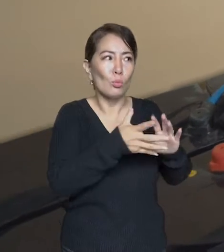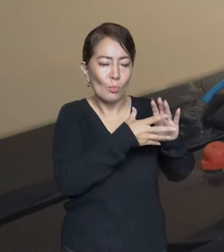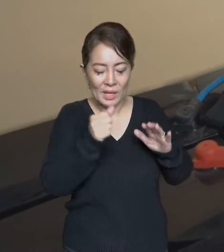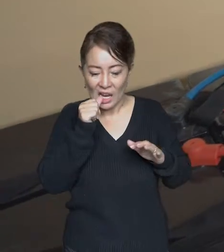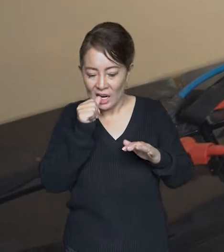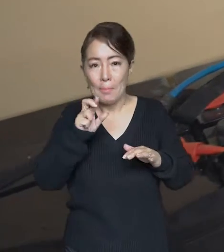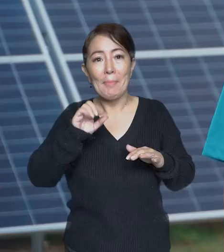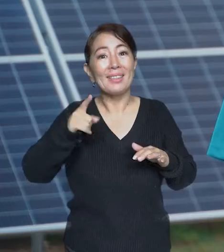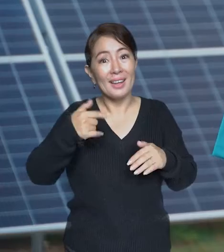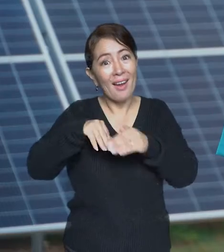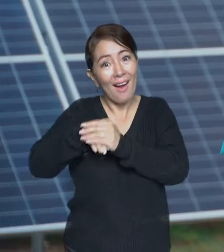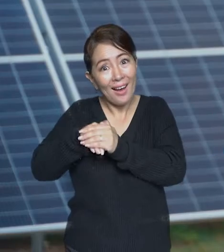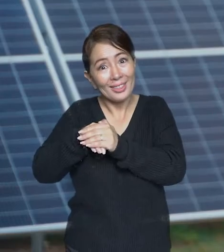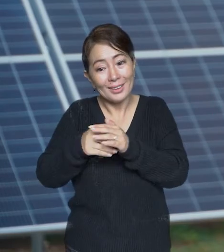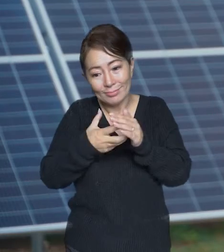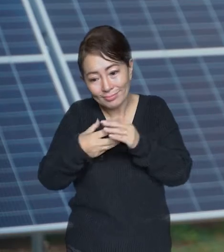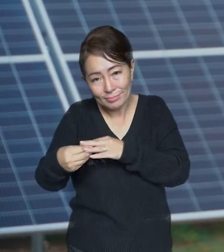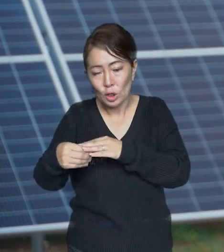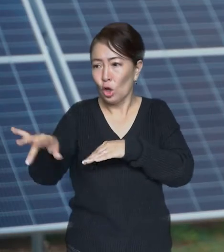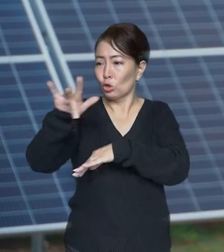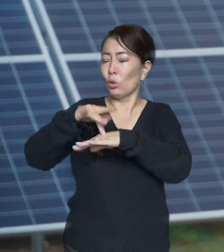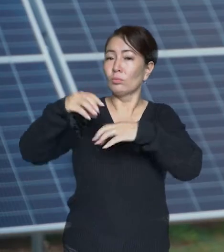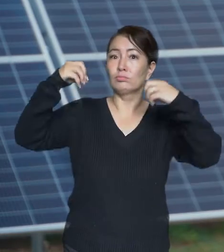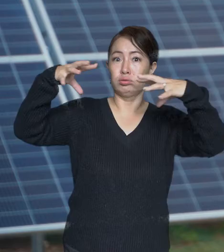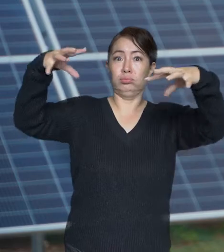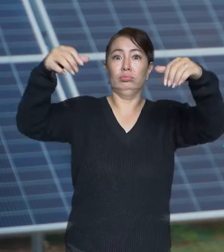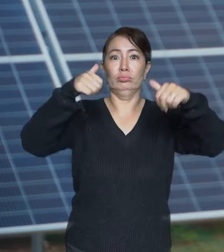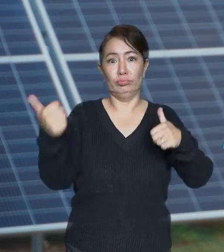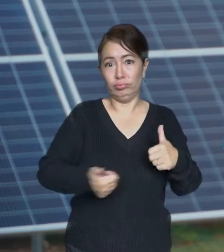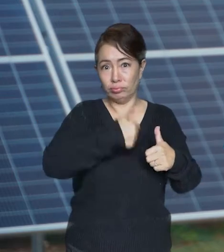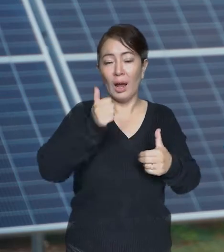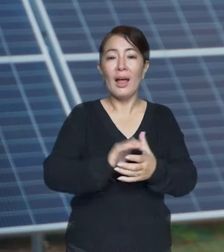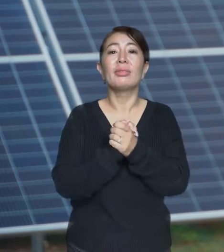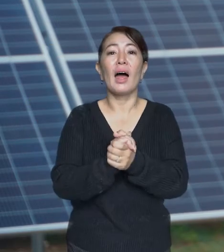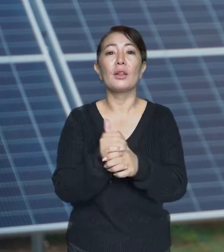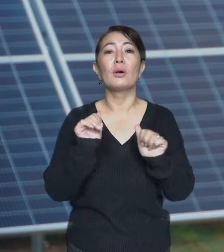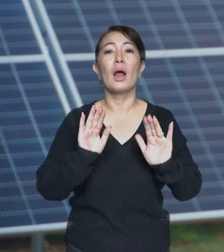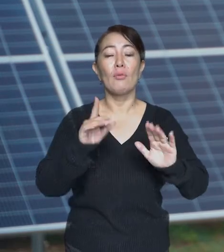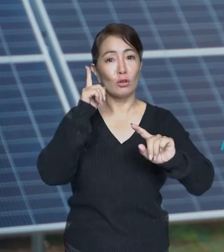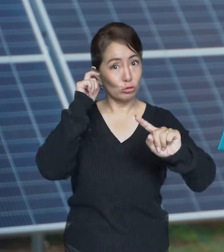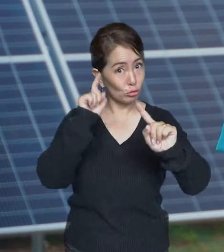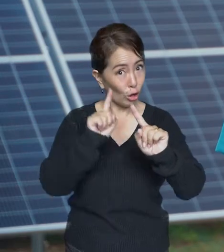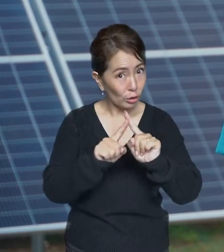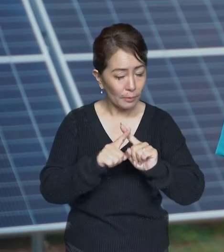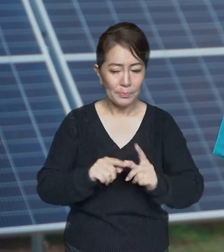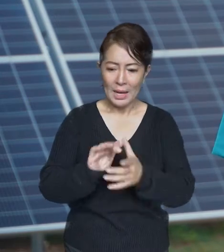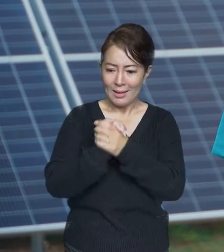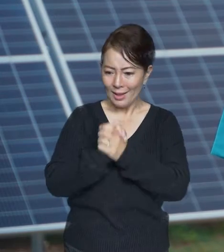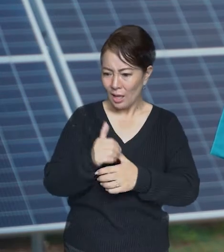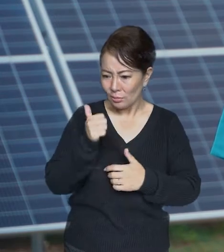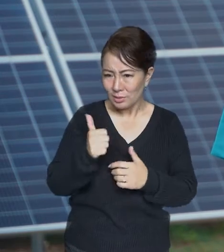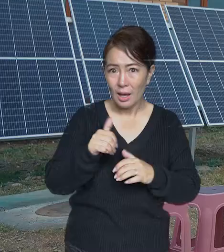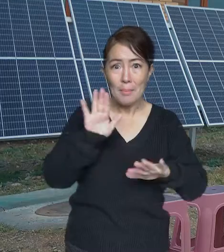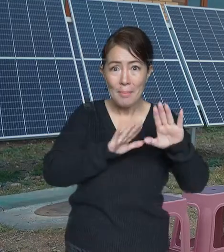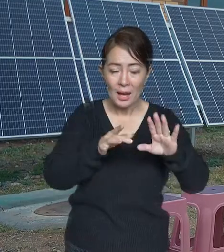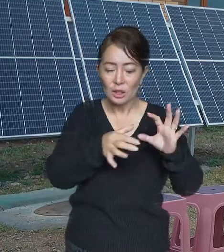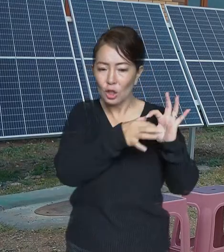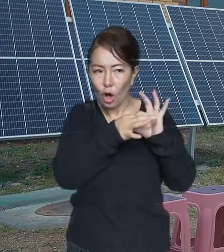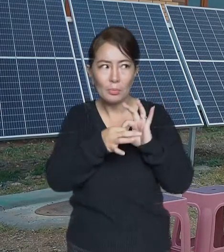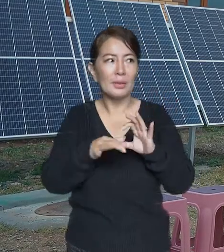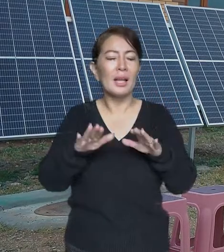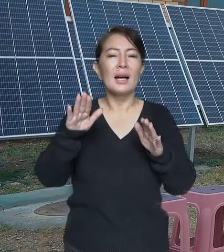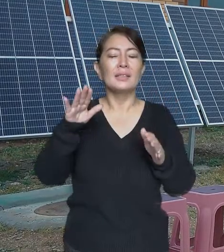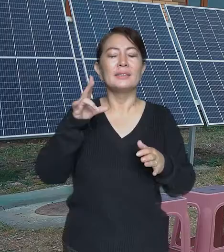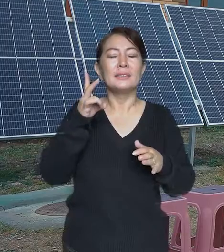системд хадгалж, улмаар тус төвийн цахилгаан эрчим хүчний найдвартай байдлыг дээшлүүлэх ийм зорилготой. Найдвартай байдлын хүрээнд нам